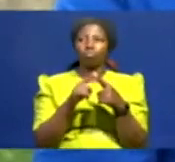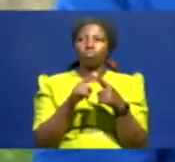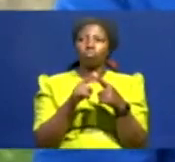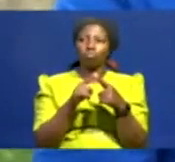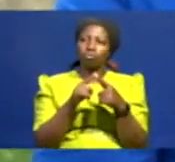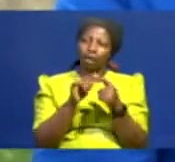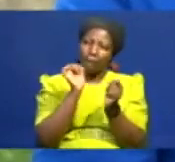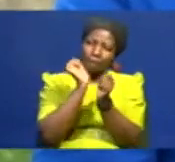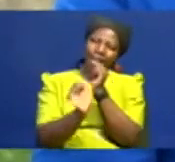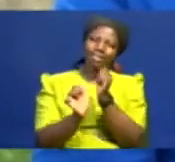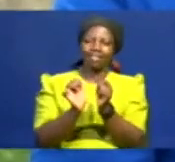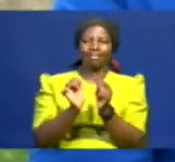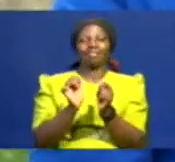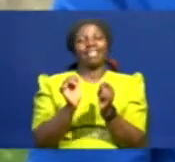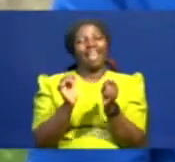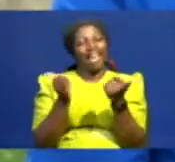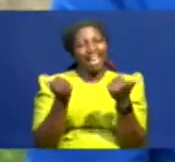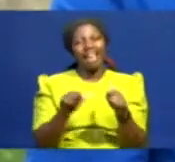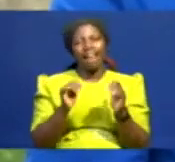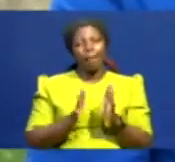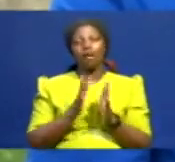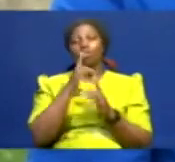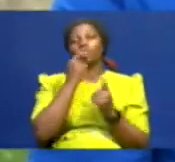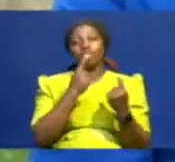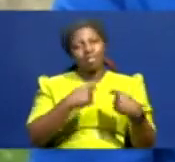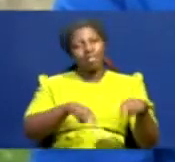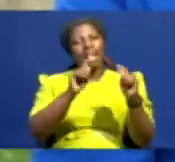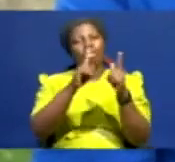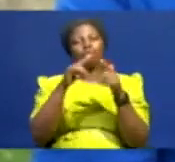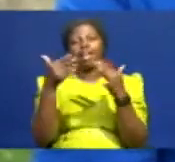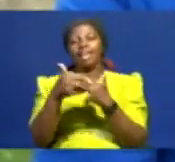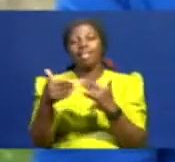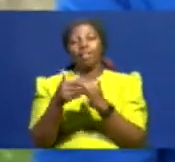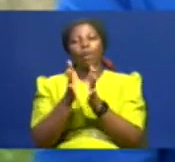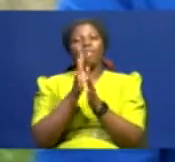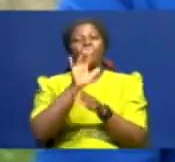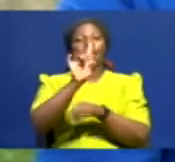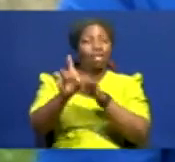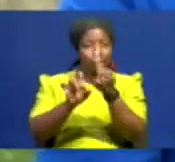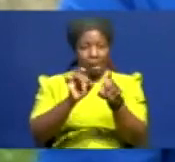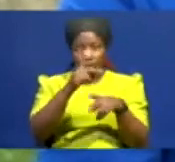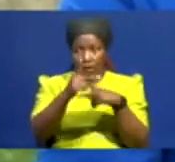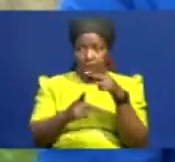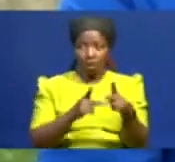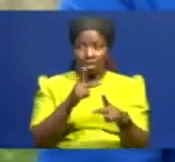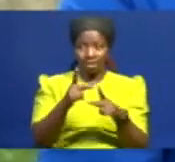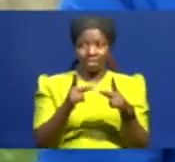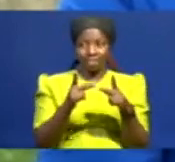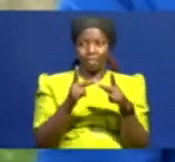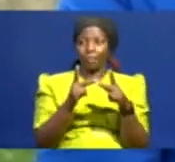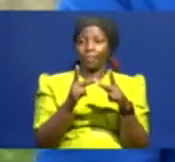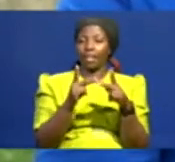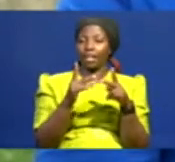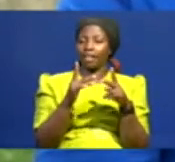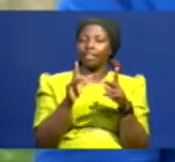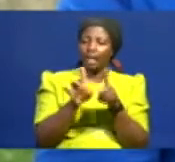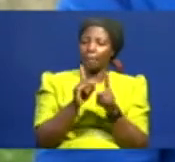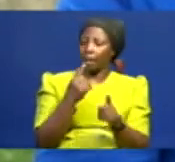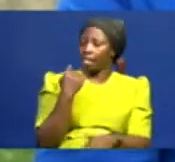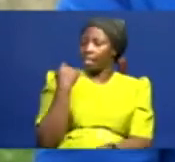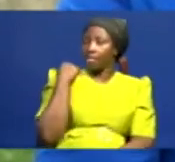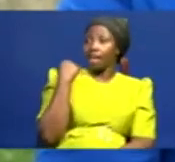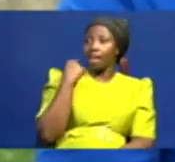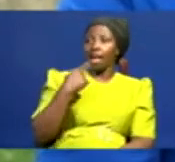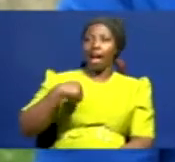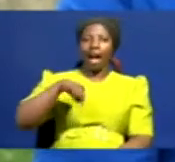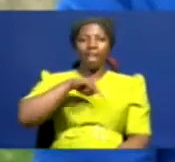We continue to deal with everybody that is trying to disrupt the processes of examinations. As late as yesterday, we